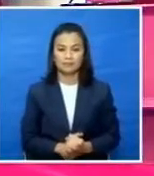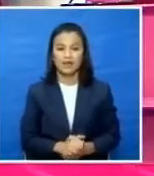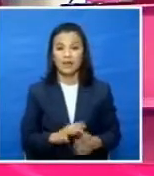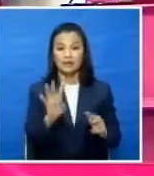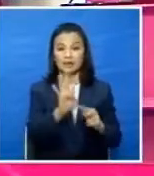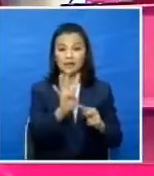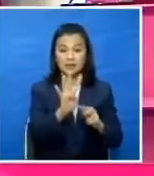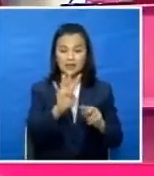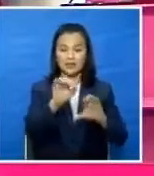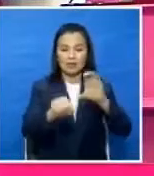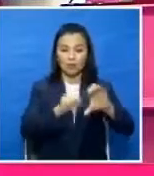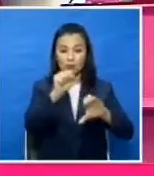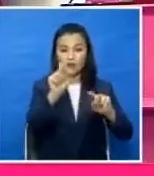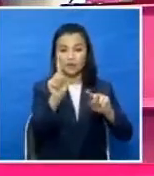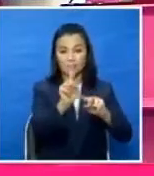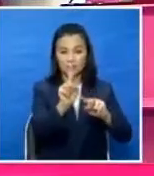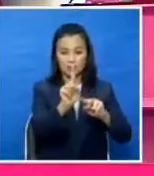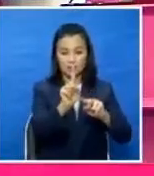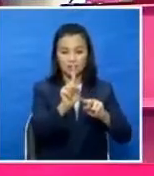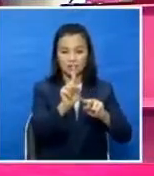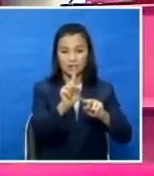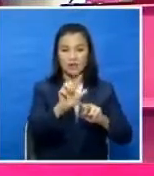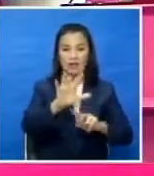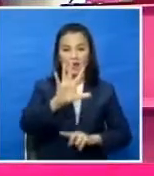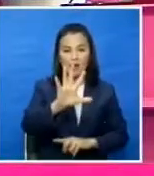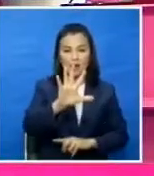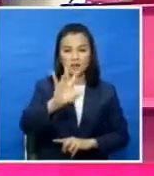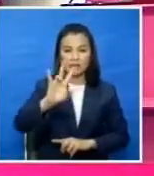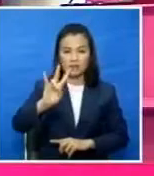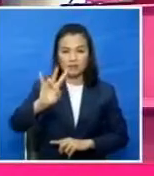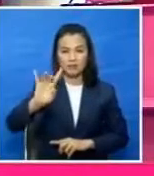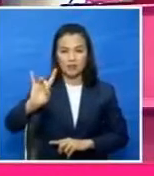ันดับที่4หมุนครั้งที่1เลขที่ออก